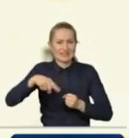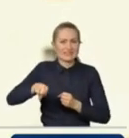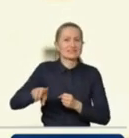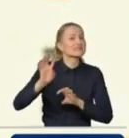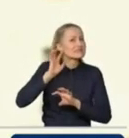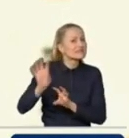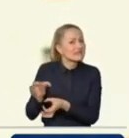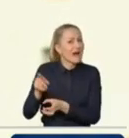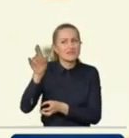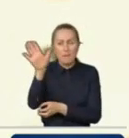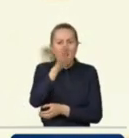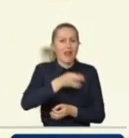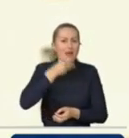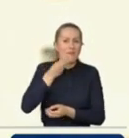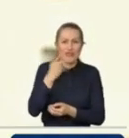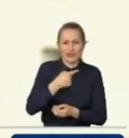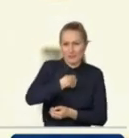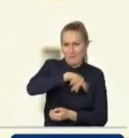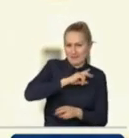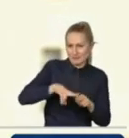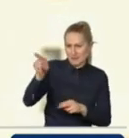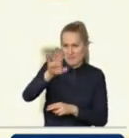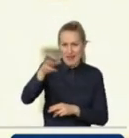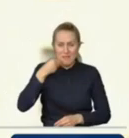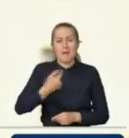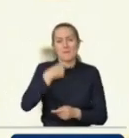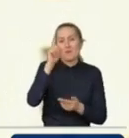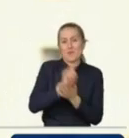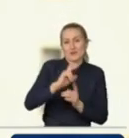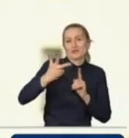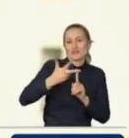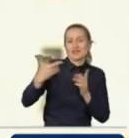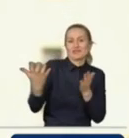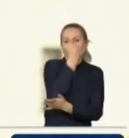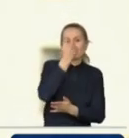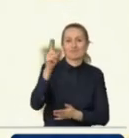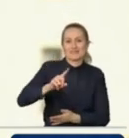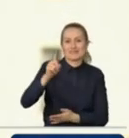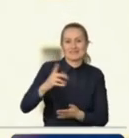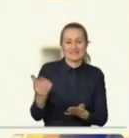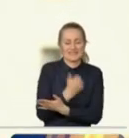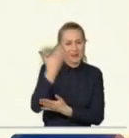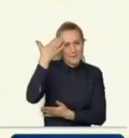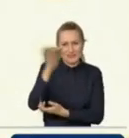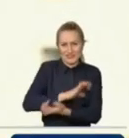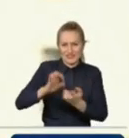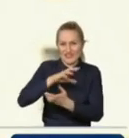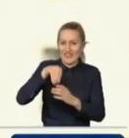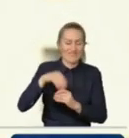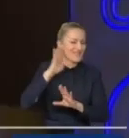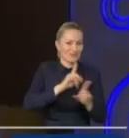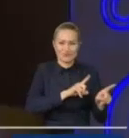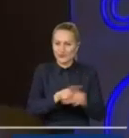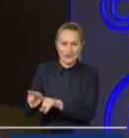dużo lepiej wyposażone od nas. Nam się udało po raz trzeci zdobyć Mistrzostwo Świata w tych samych